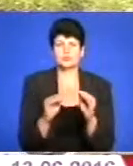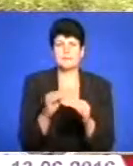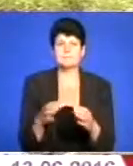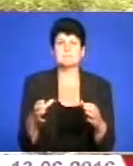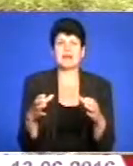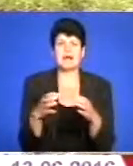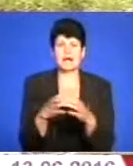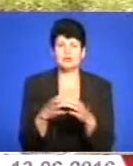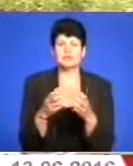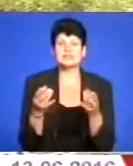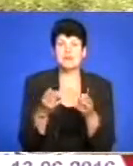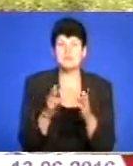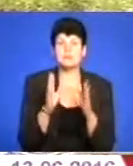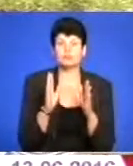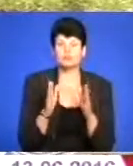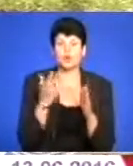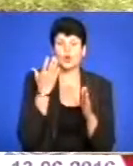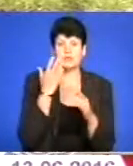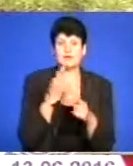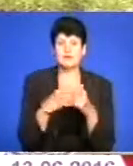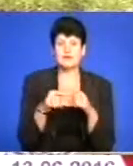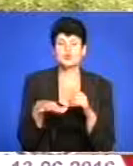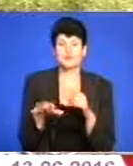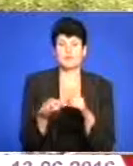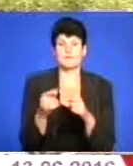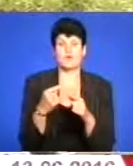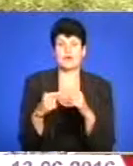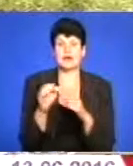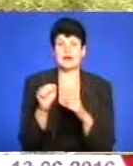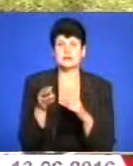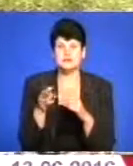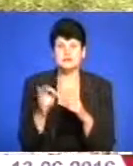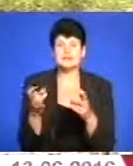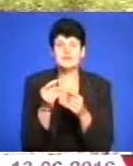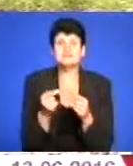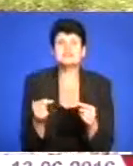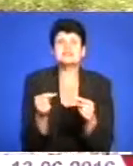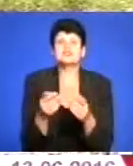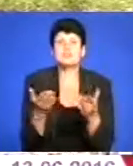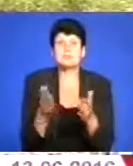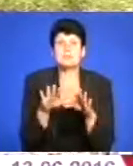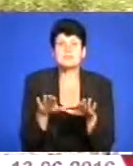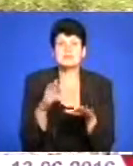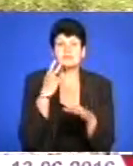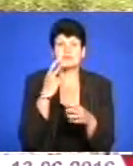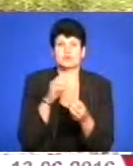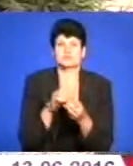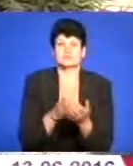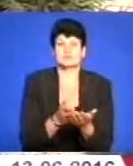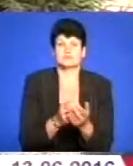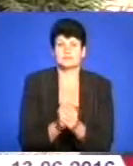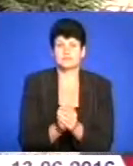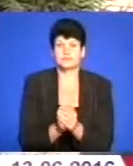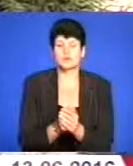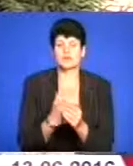завдання запустити роботу частини, щоб розмістити демобілізованих бійців, які зараз несуть службу у зоні АТО. Рано чи